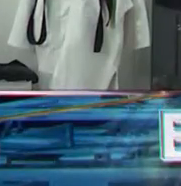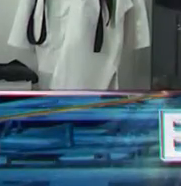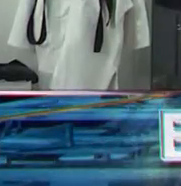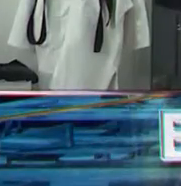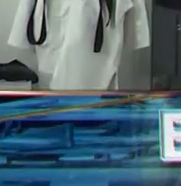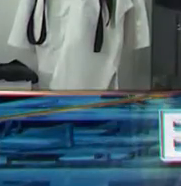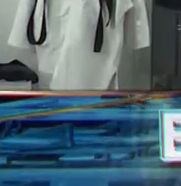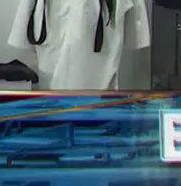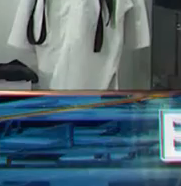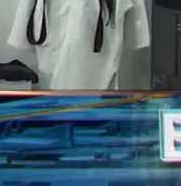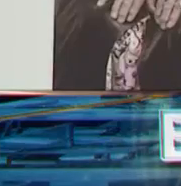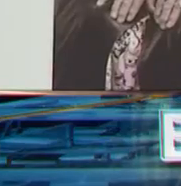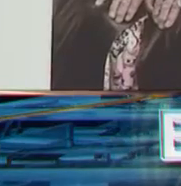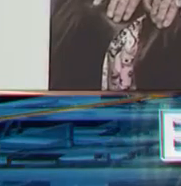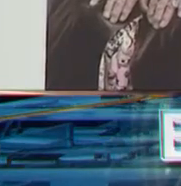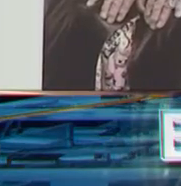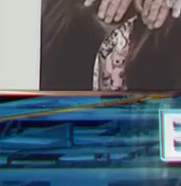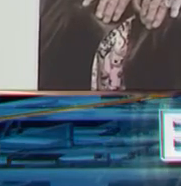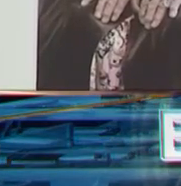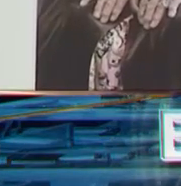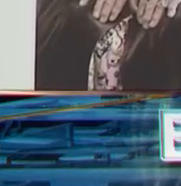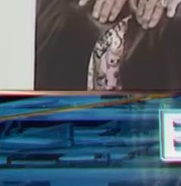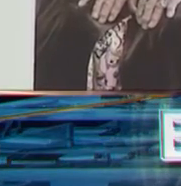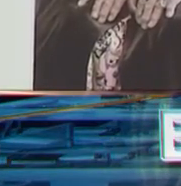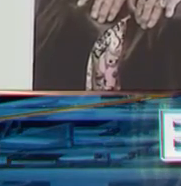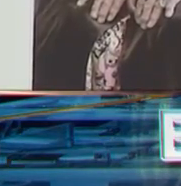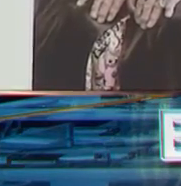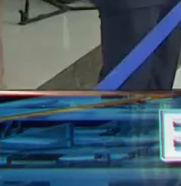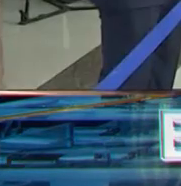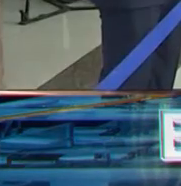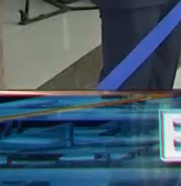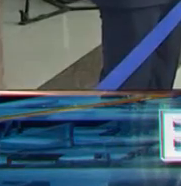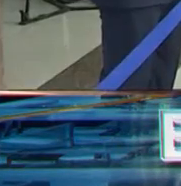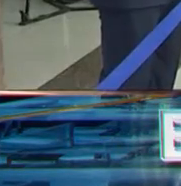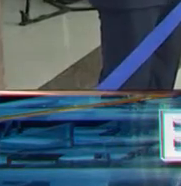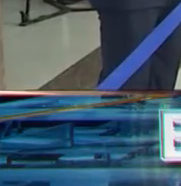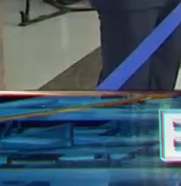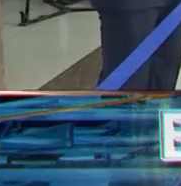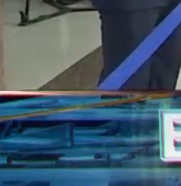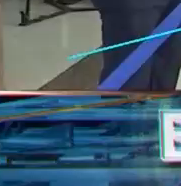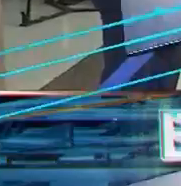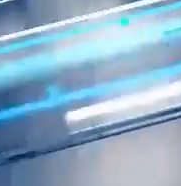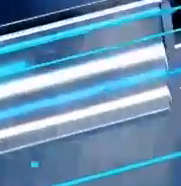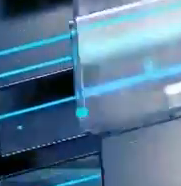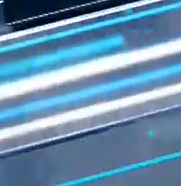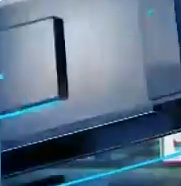Ұлттың ұлына құрмет. Бүгін Бейсен Құранбектің туған күніне орай журналистер үйінде мұражай ашылды.